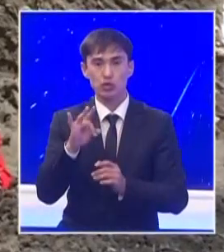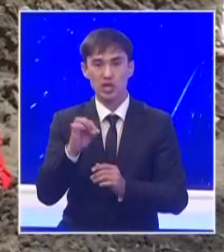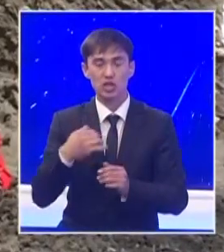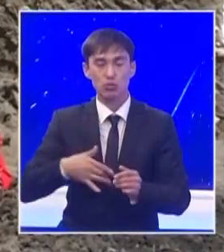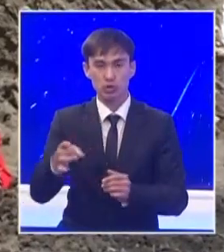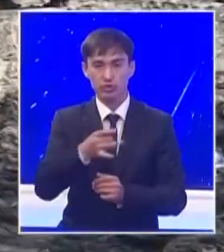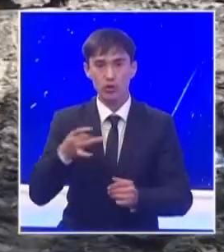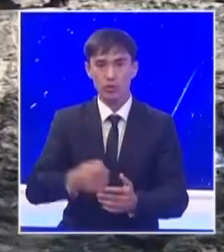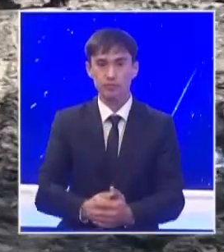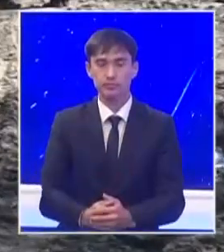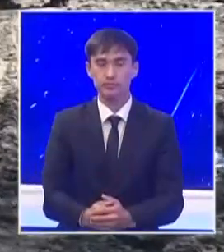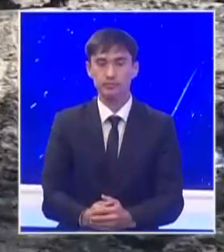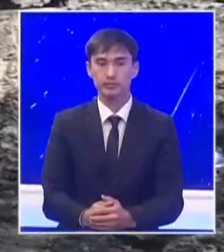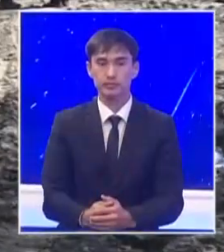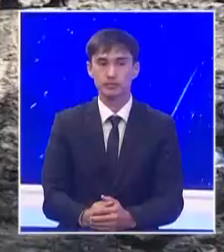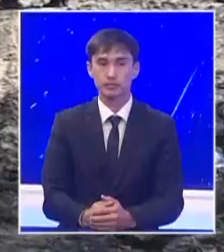Жамбылского района.